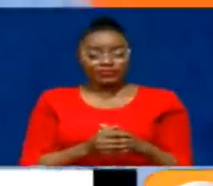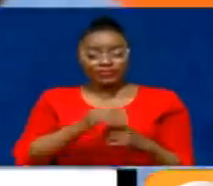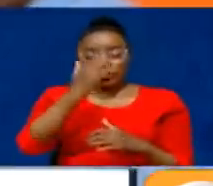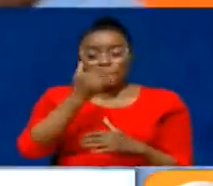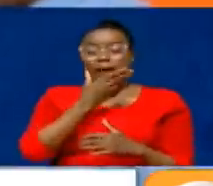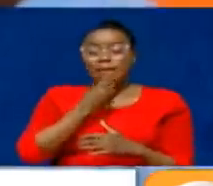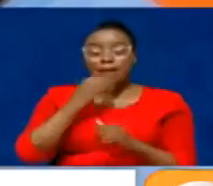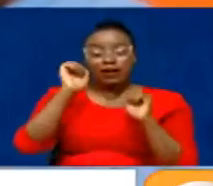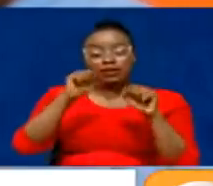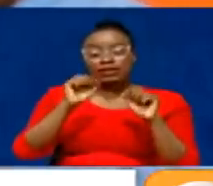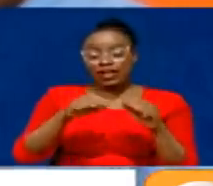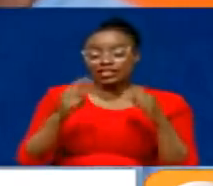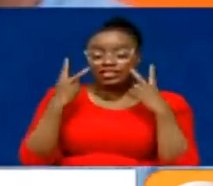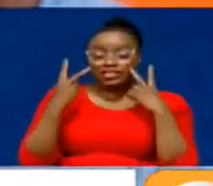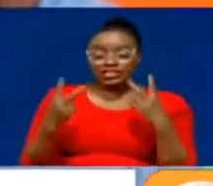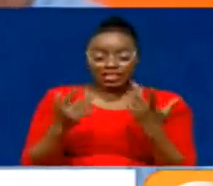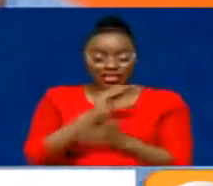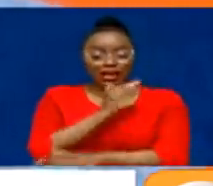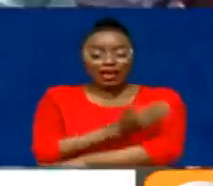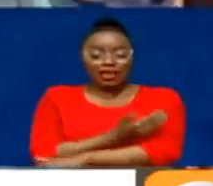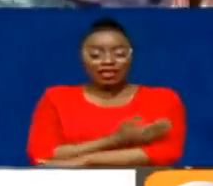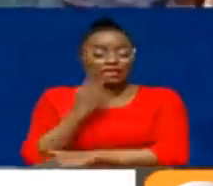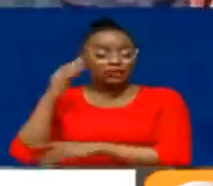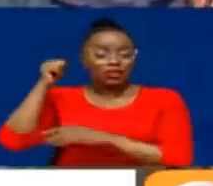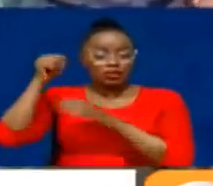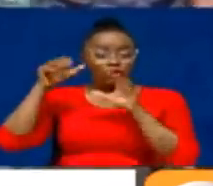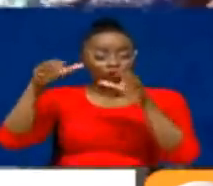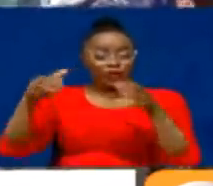Ili baba aone nguvu za chama.